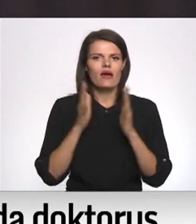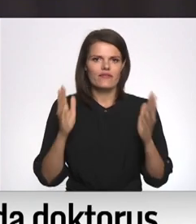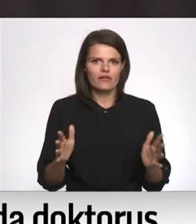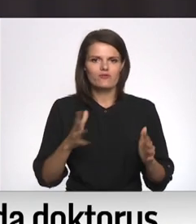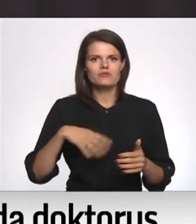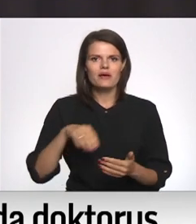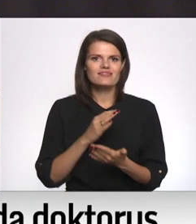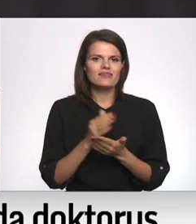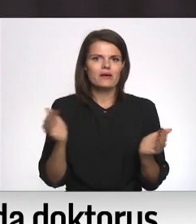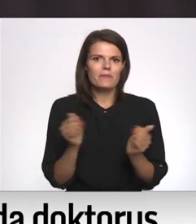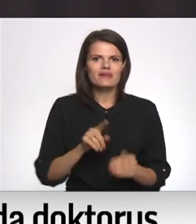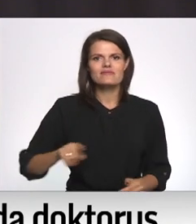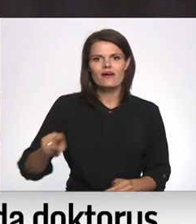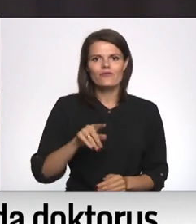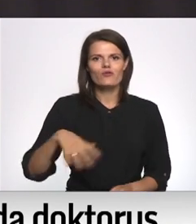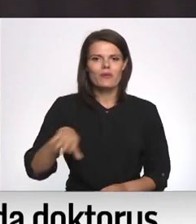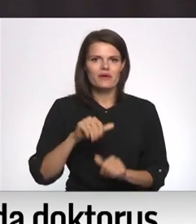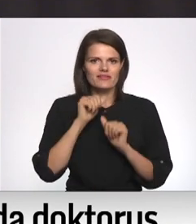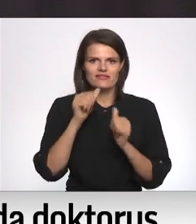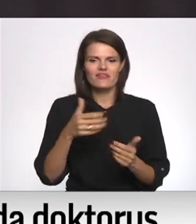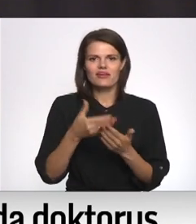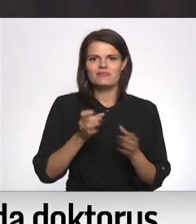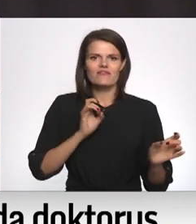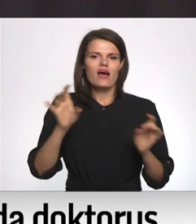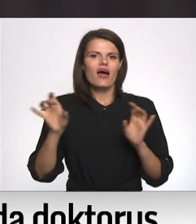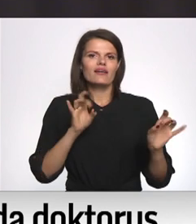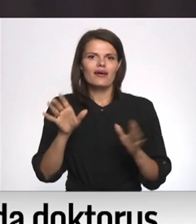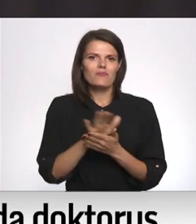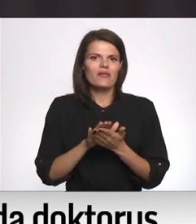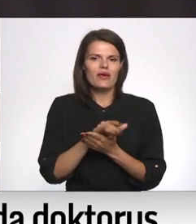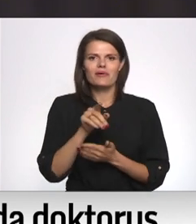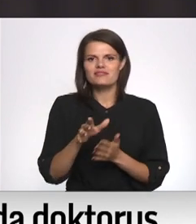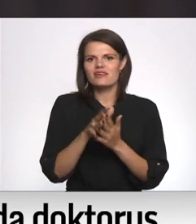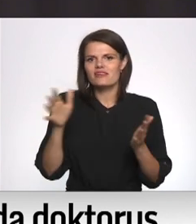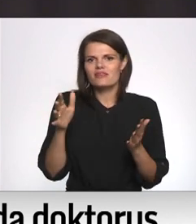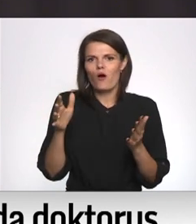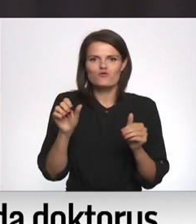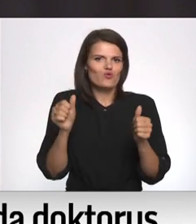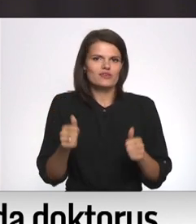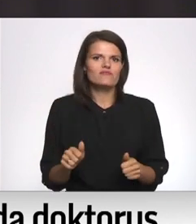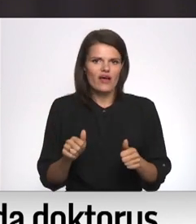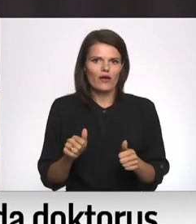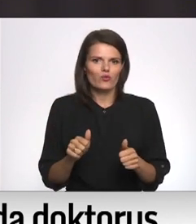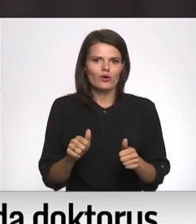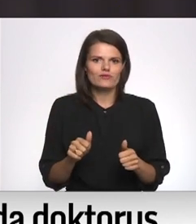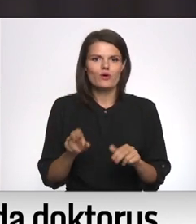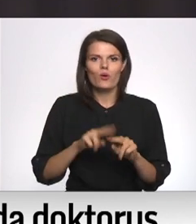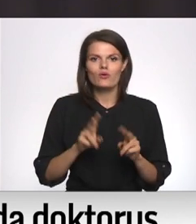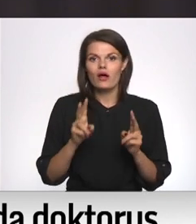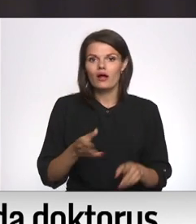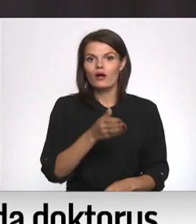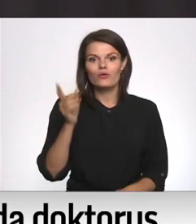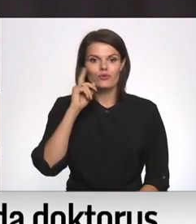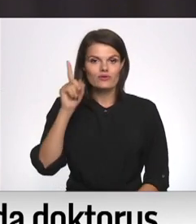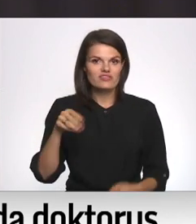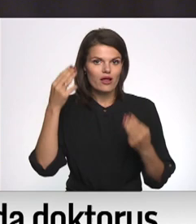mazi tauta un mēs nevaram sevi reklamēt. Nemaz tik daudzos iespējamos veidos. Un kā jūs ziniet,